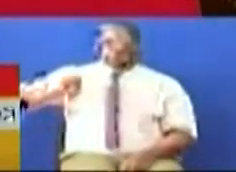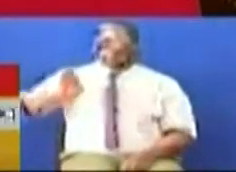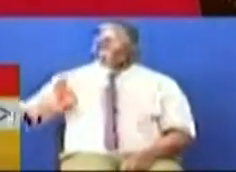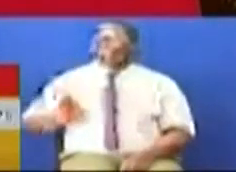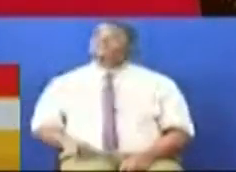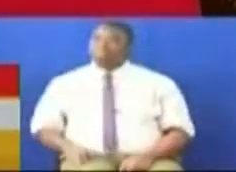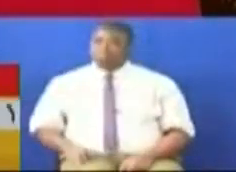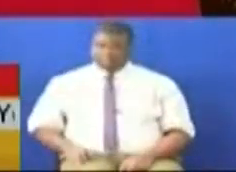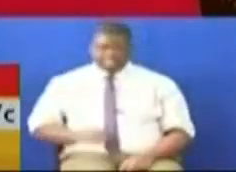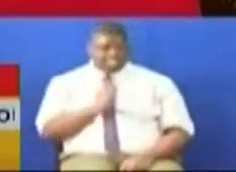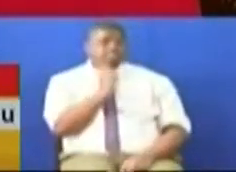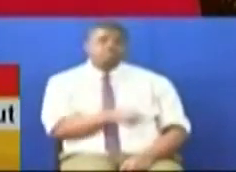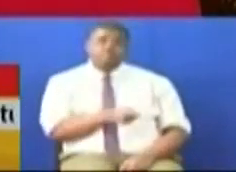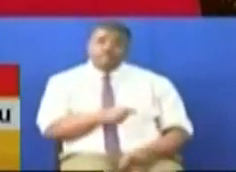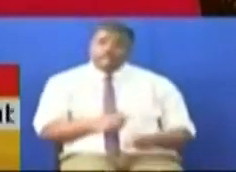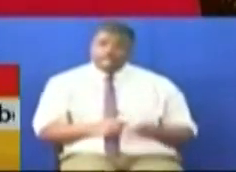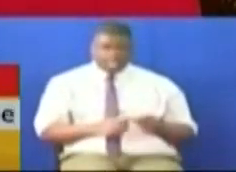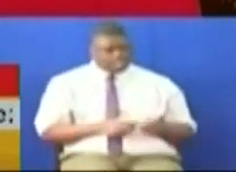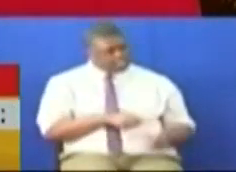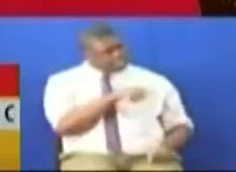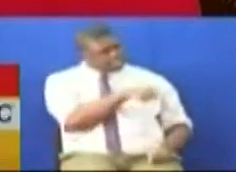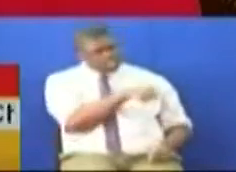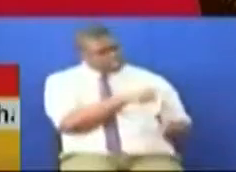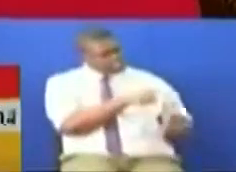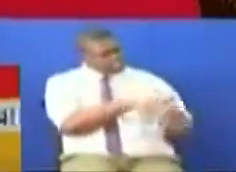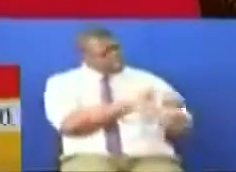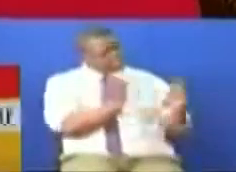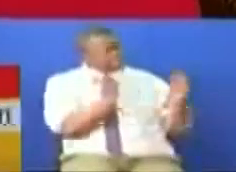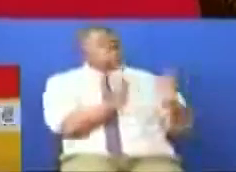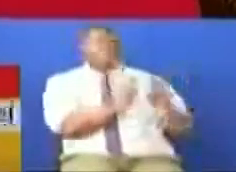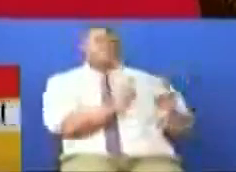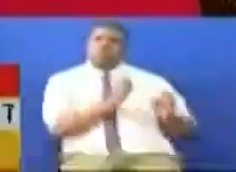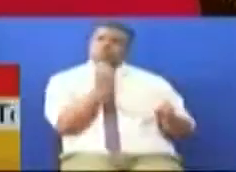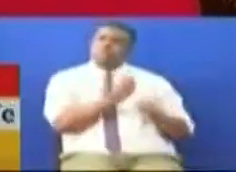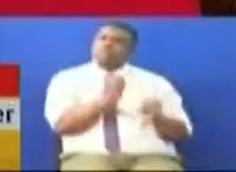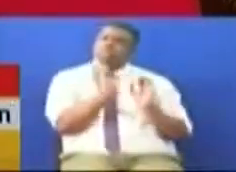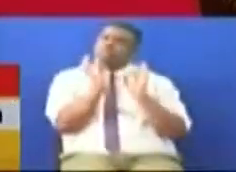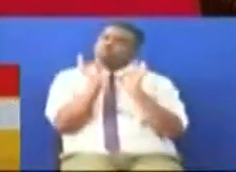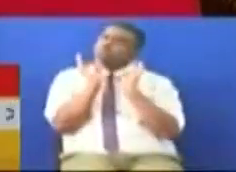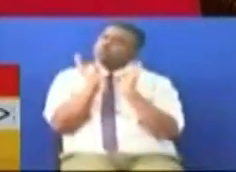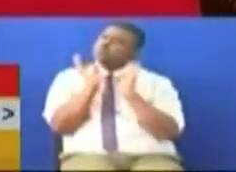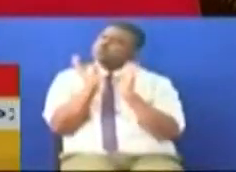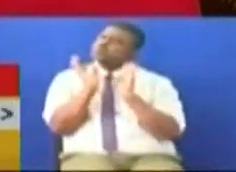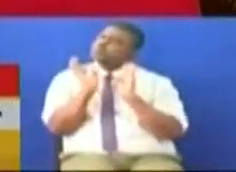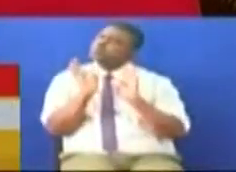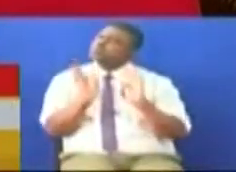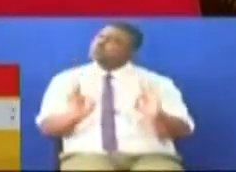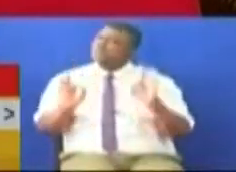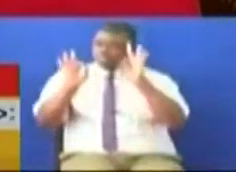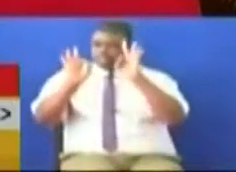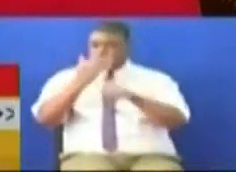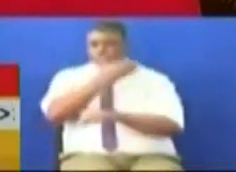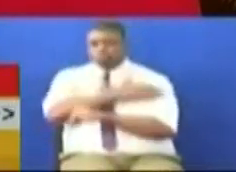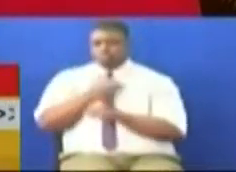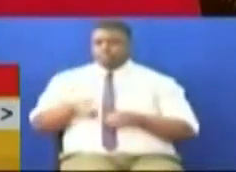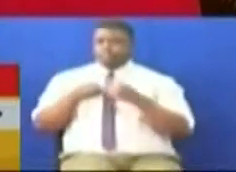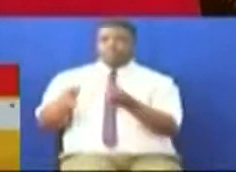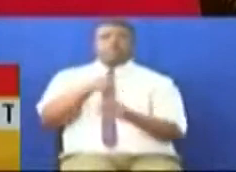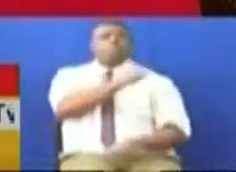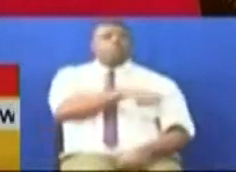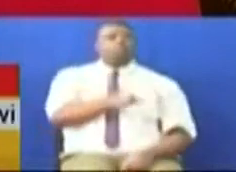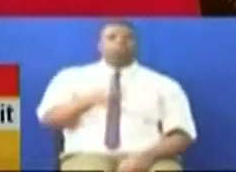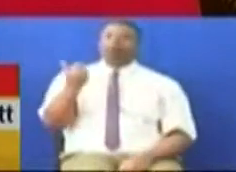Pombe Magufuli, TANESCO imekuwa ikifanya kazi nzuri na kutoa huduma bora kwa Watanzania. Lakini